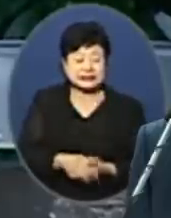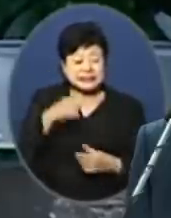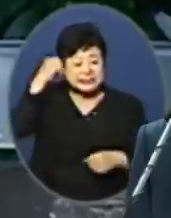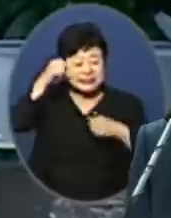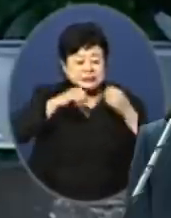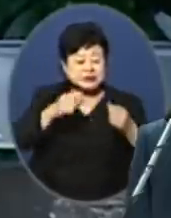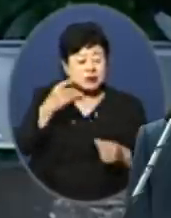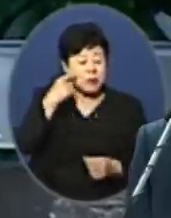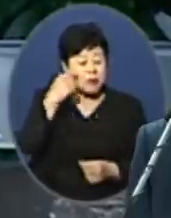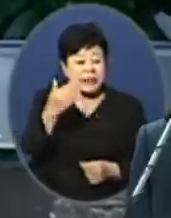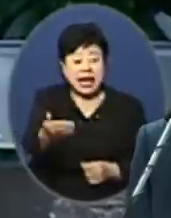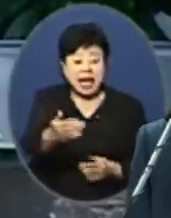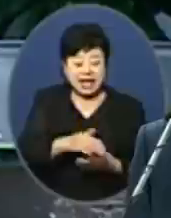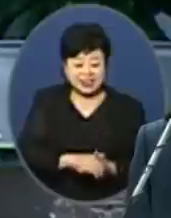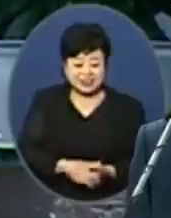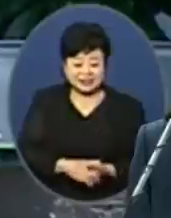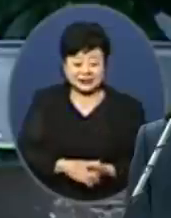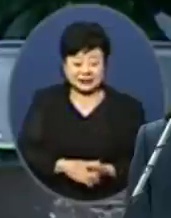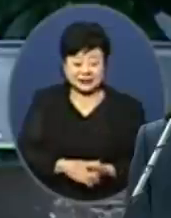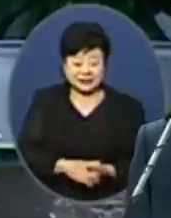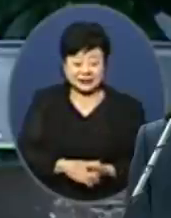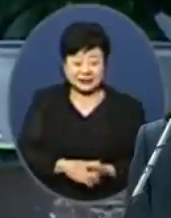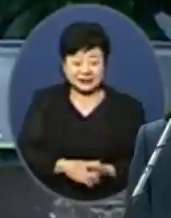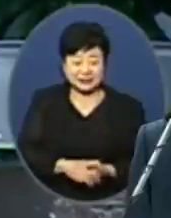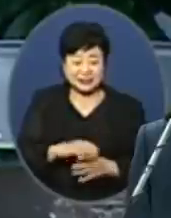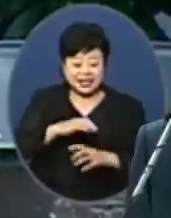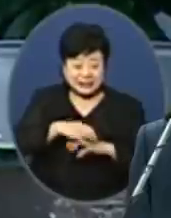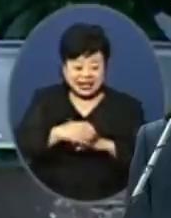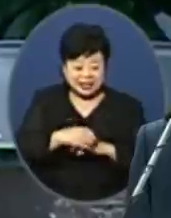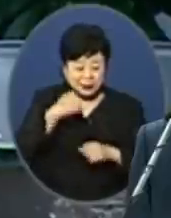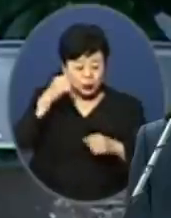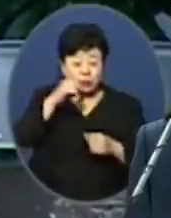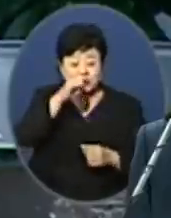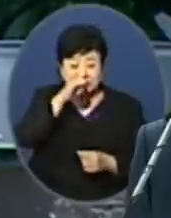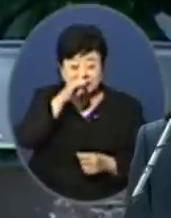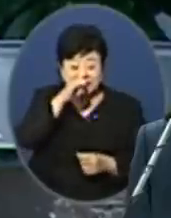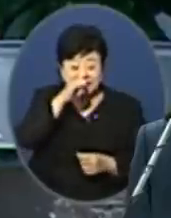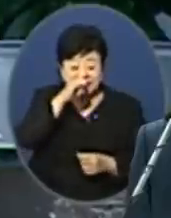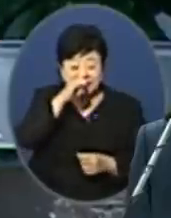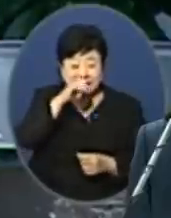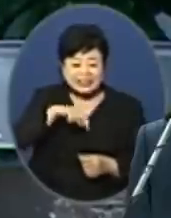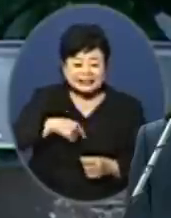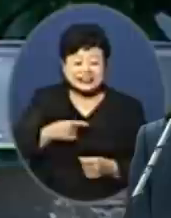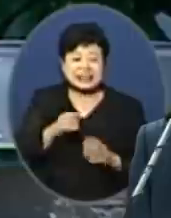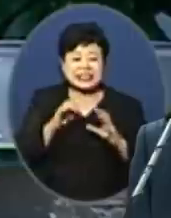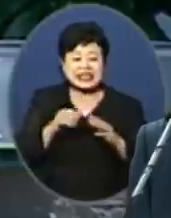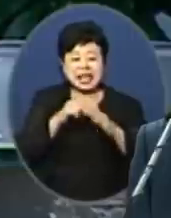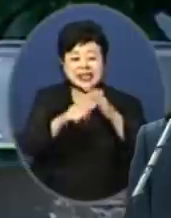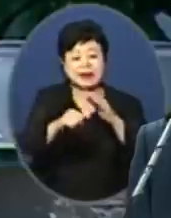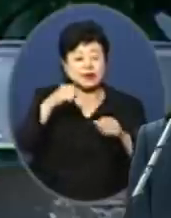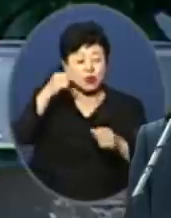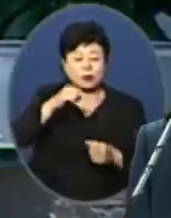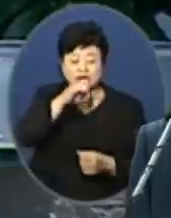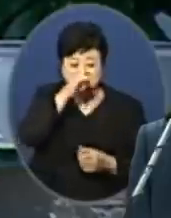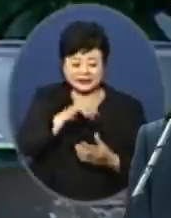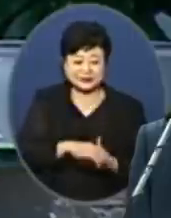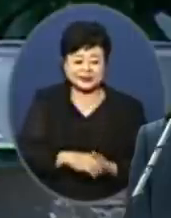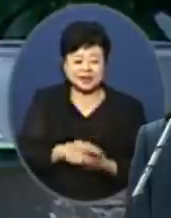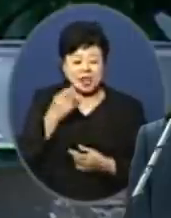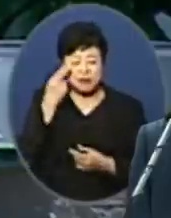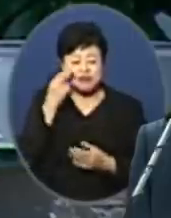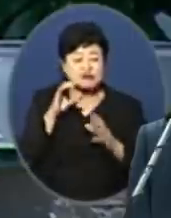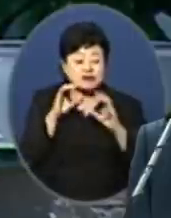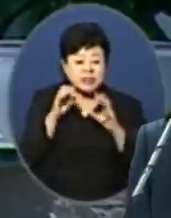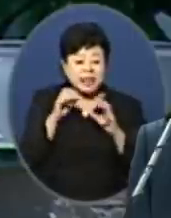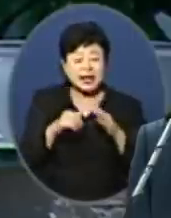짐승은 어떤 짐승입니까? 각 나라마다 짐승이 있지 않습니까? 자기 나라 대표적인 짐승.